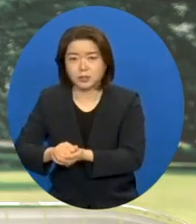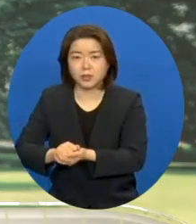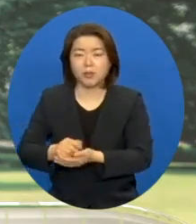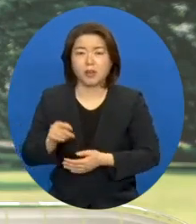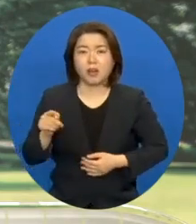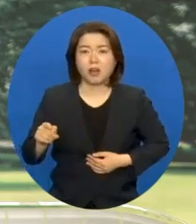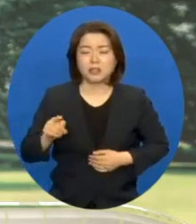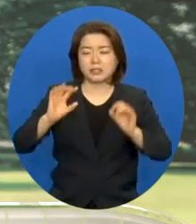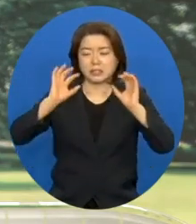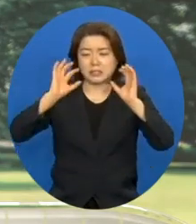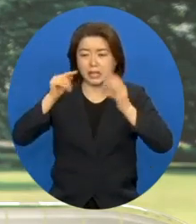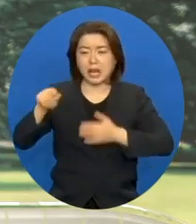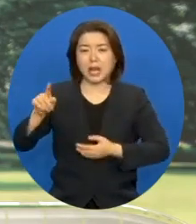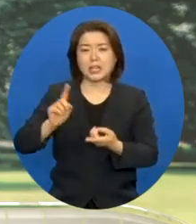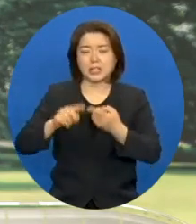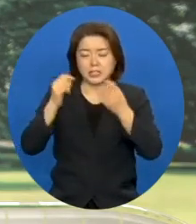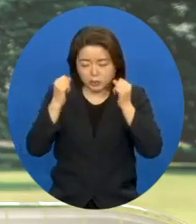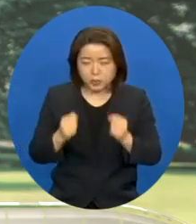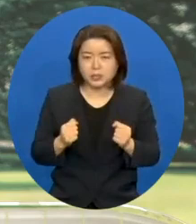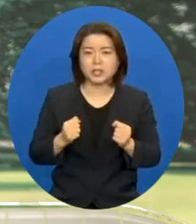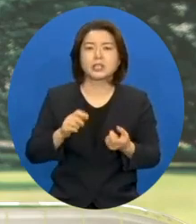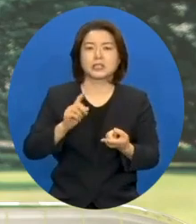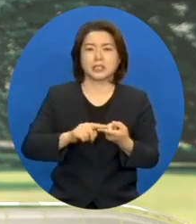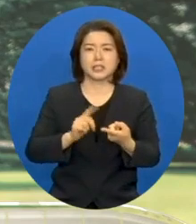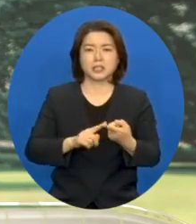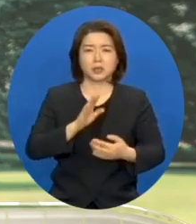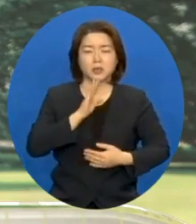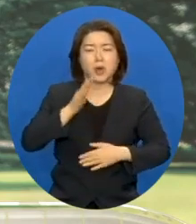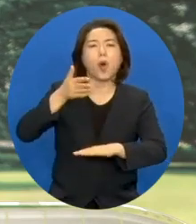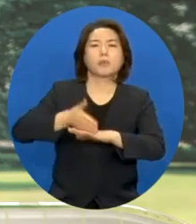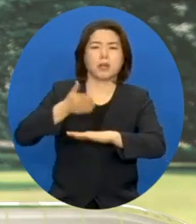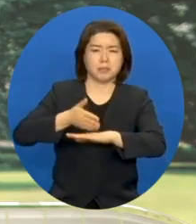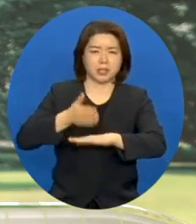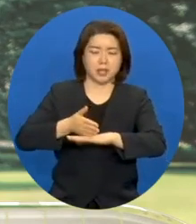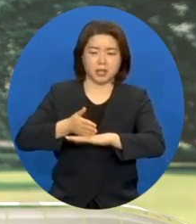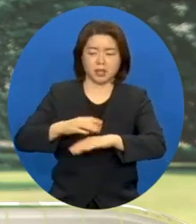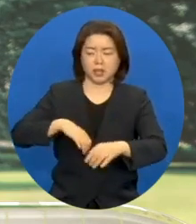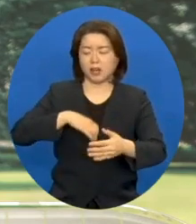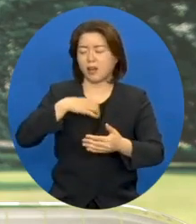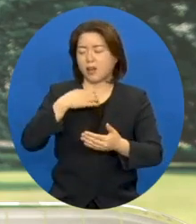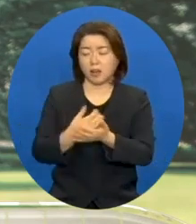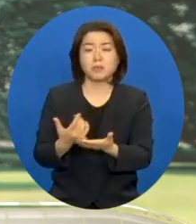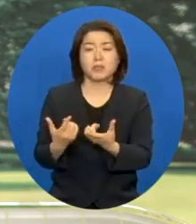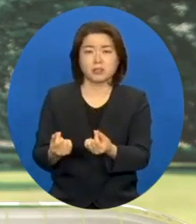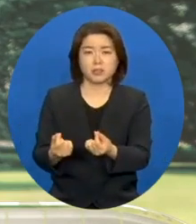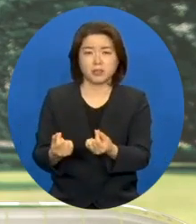그 아이의 존재 그 자체로 너무너무 감사하고 감격하는 거죠.